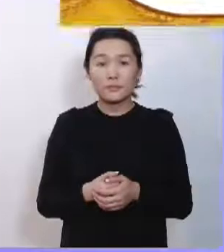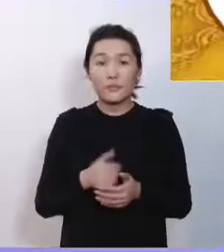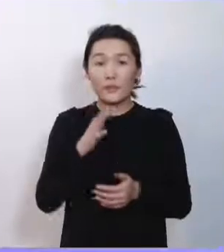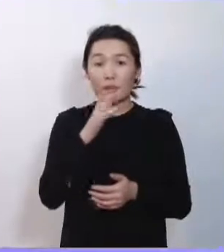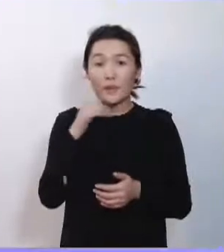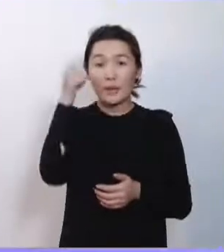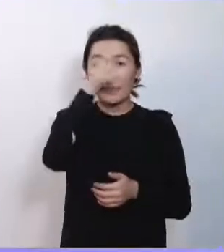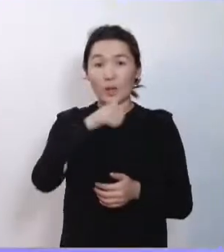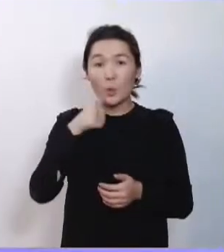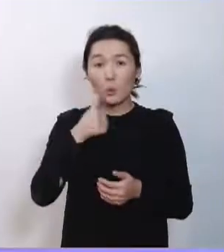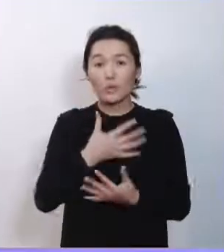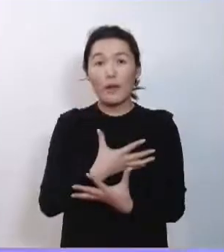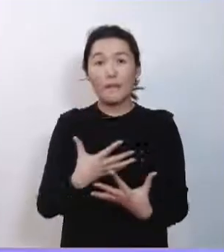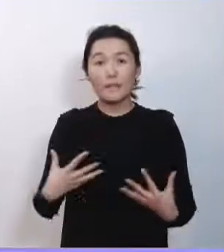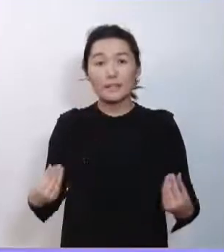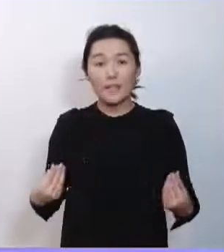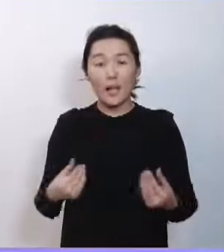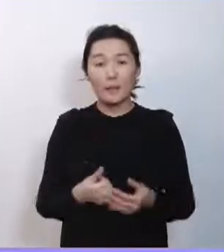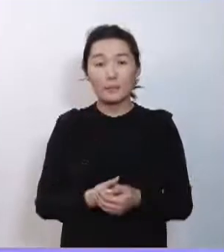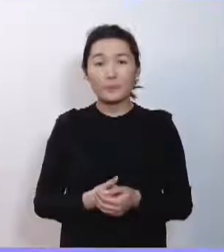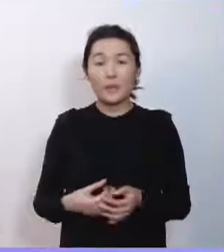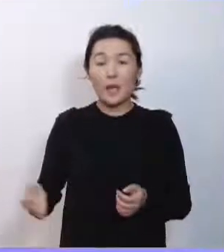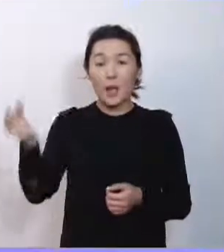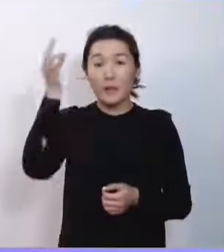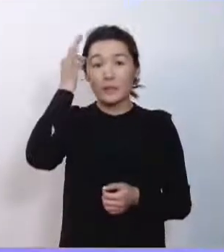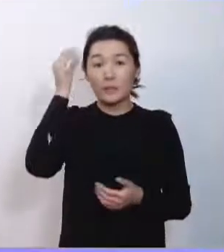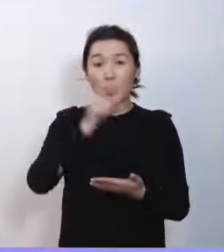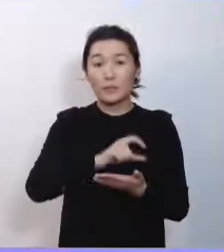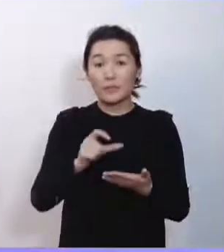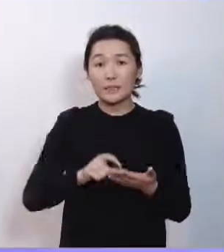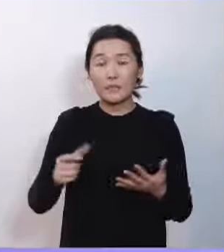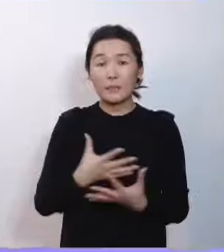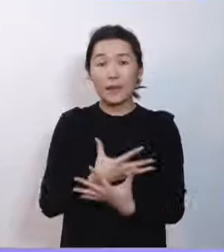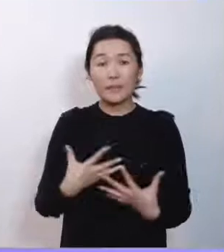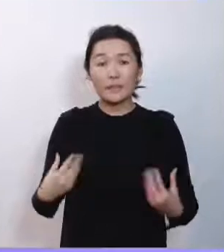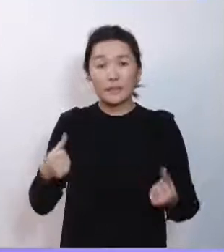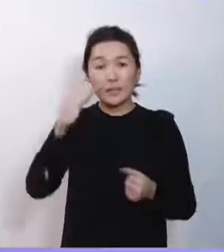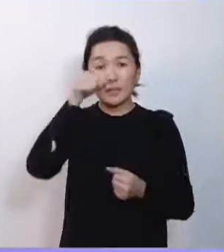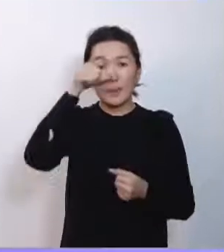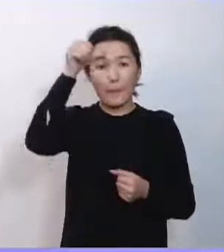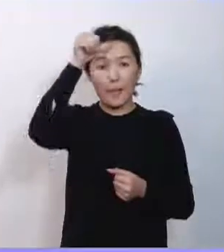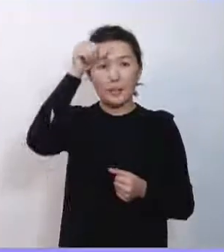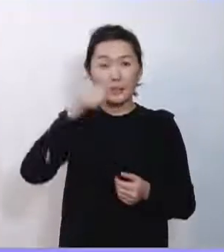Время года – весна. Вспомните стихи про весенние месяцы.